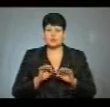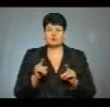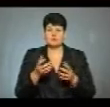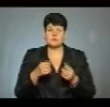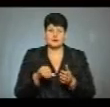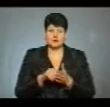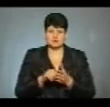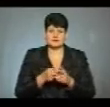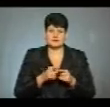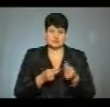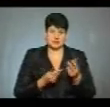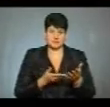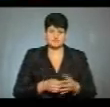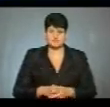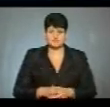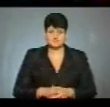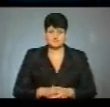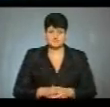участь в крутих іграх.